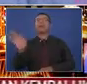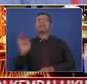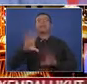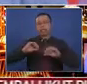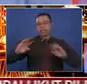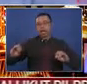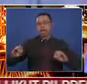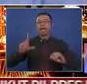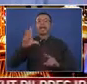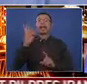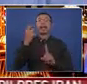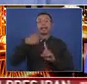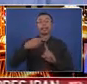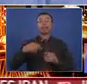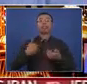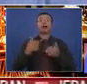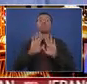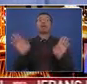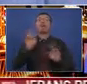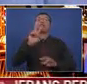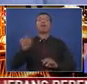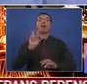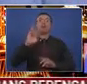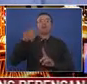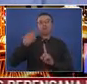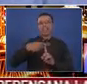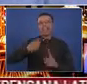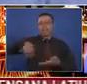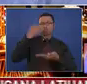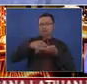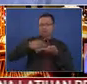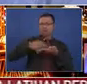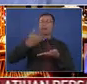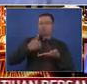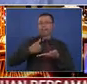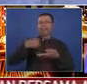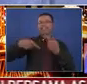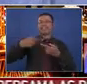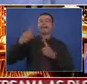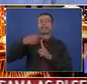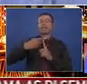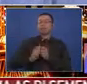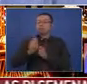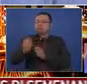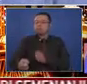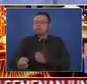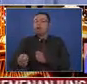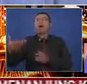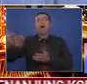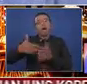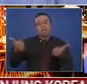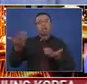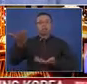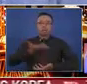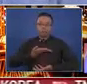makanya lrt kami bisa membuka 2,2 juta jadi itu semua ada hitungannya setiap triliun yang anda investasikan akan menghasilkan jadi